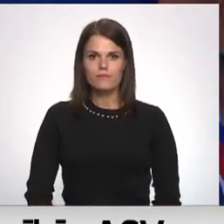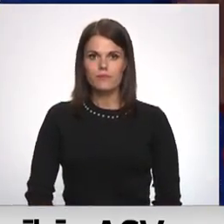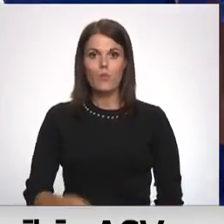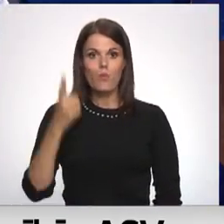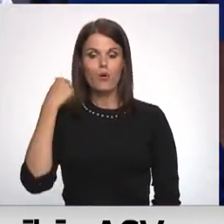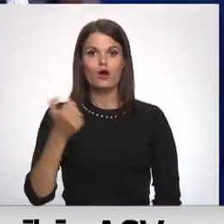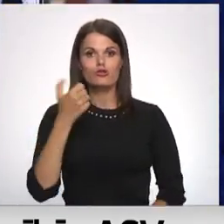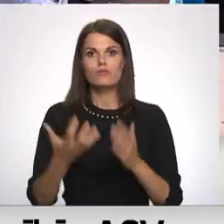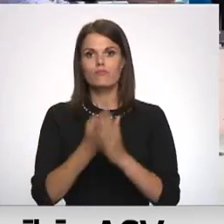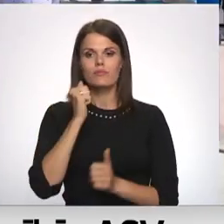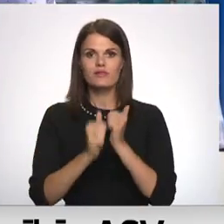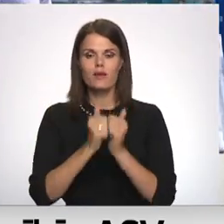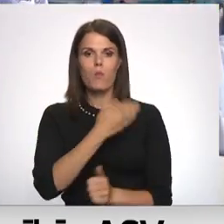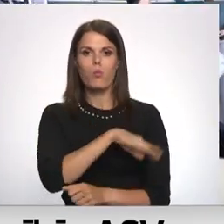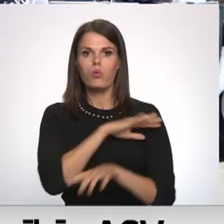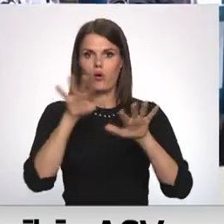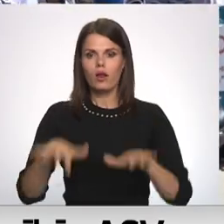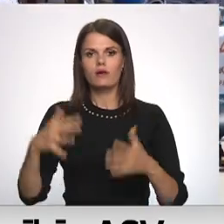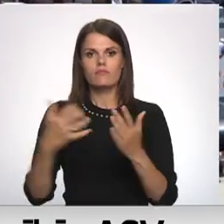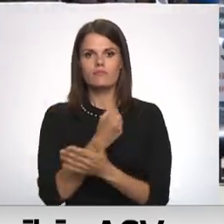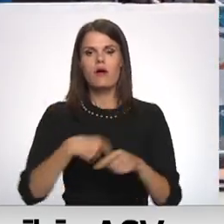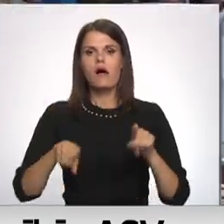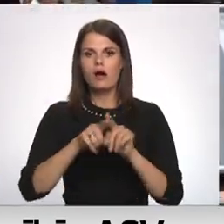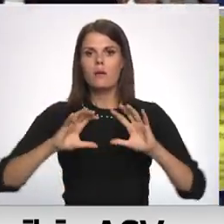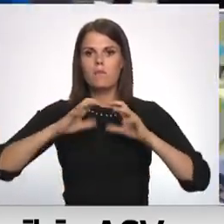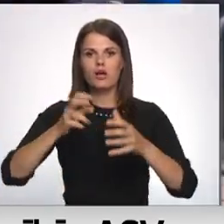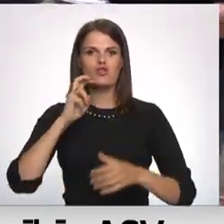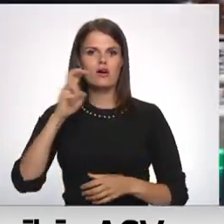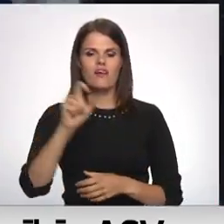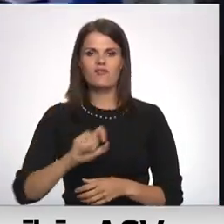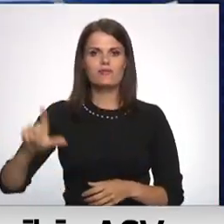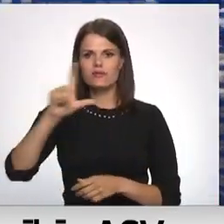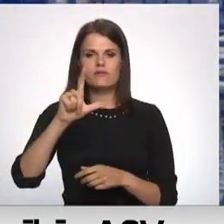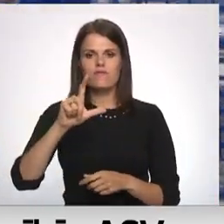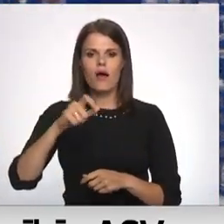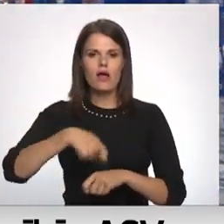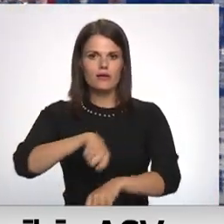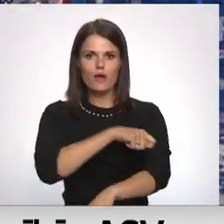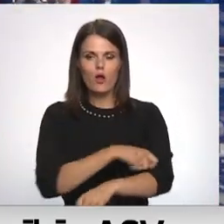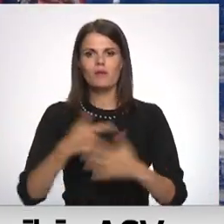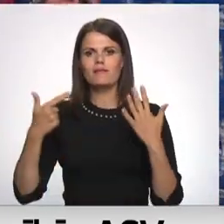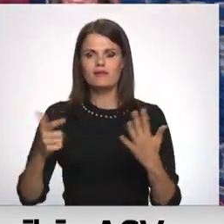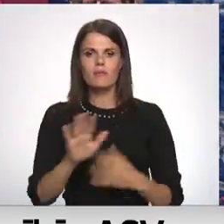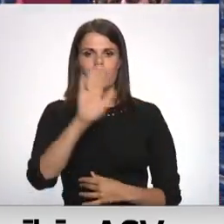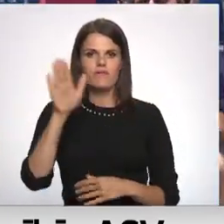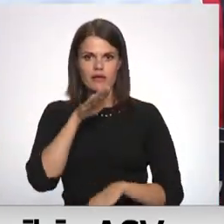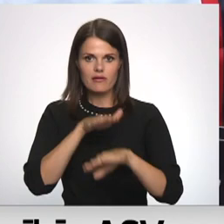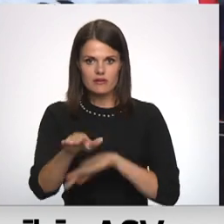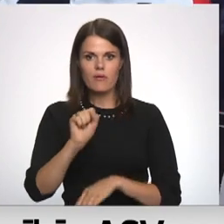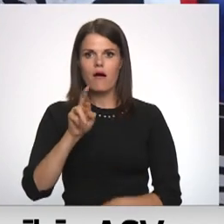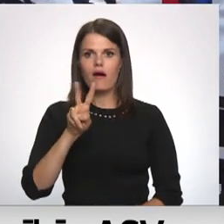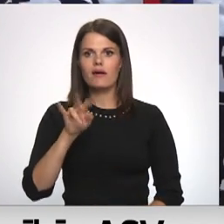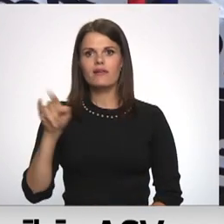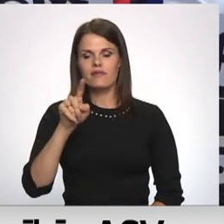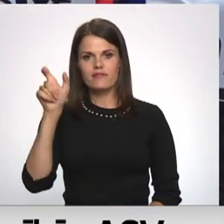Pērn uzvarot sacensības Polijā un iegūstot arī pasaules rekordu ar visvairāk nobrauktajiem kilometriem 7 dienās, Arvis